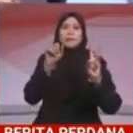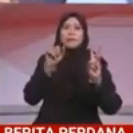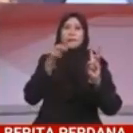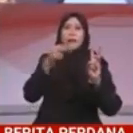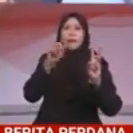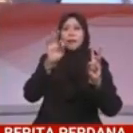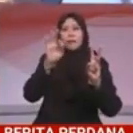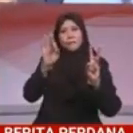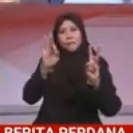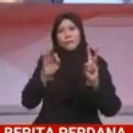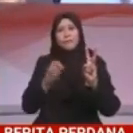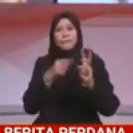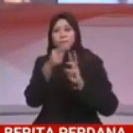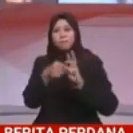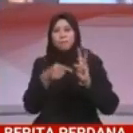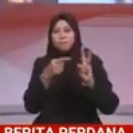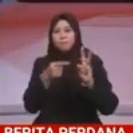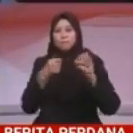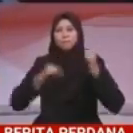Siddiq.